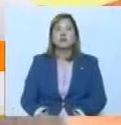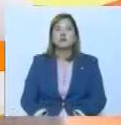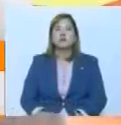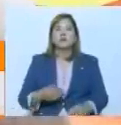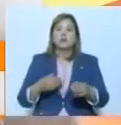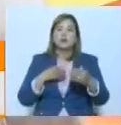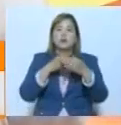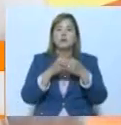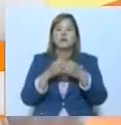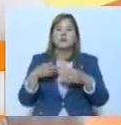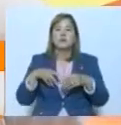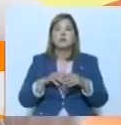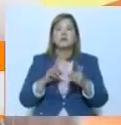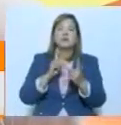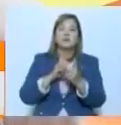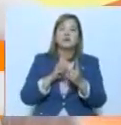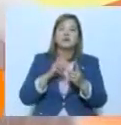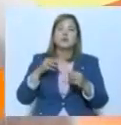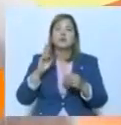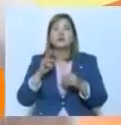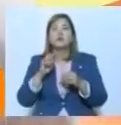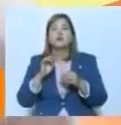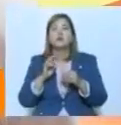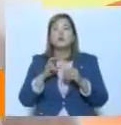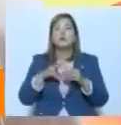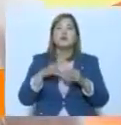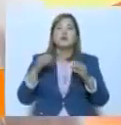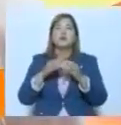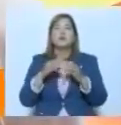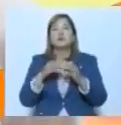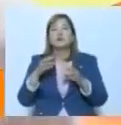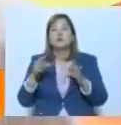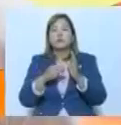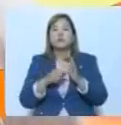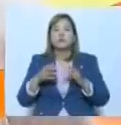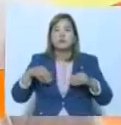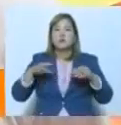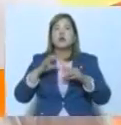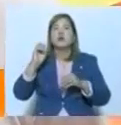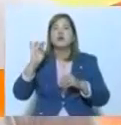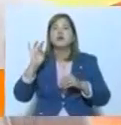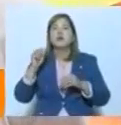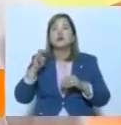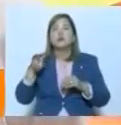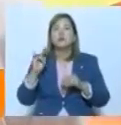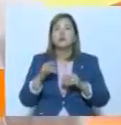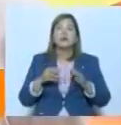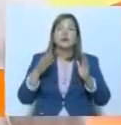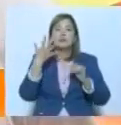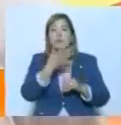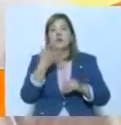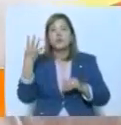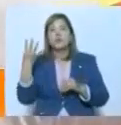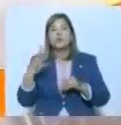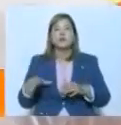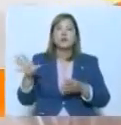До этого ребята состязали со спортсменами из Харкия. Одна из хороших команд – это симбиоз спортсменов из Ярала и Житабая. Мы выиграли 5-4. В нашей